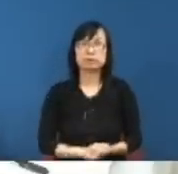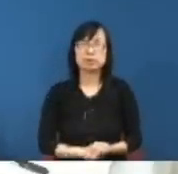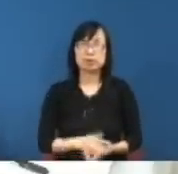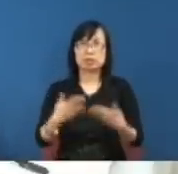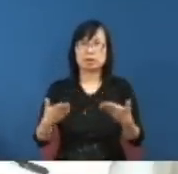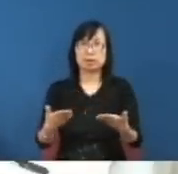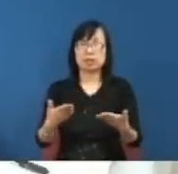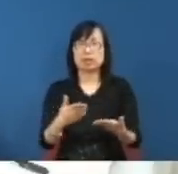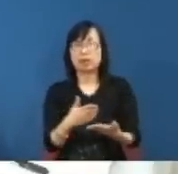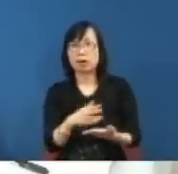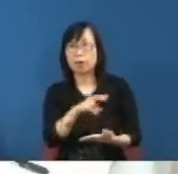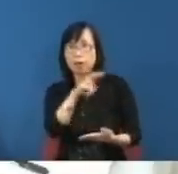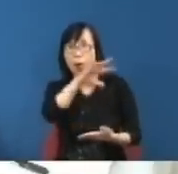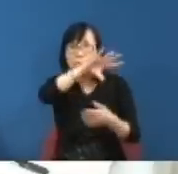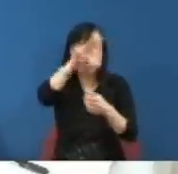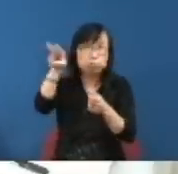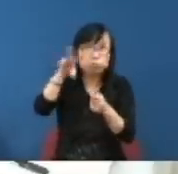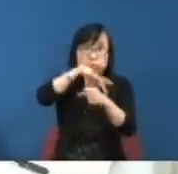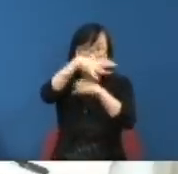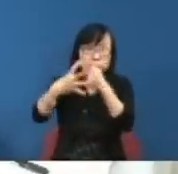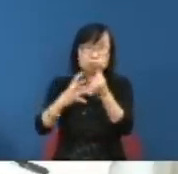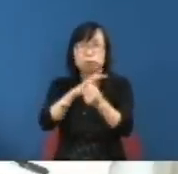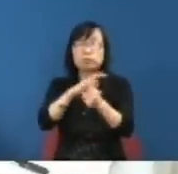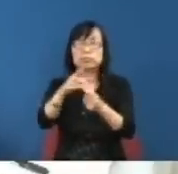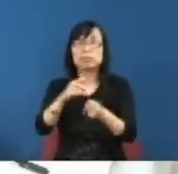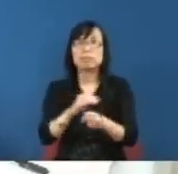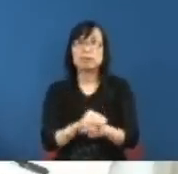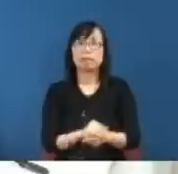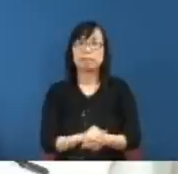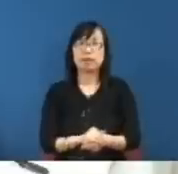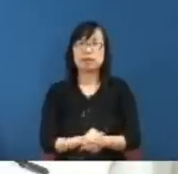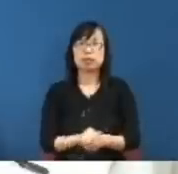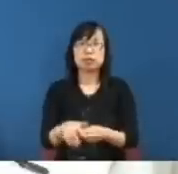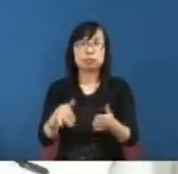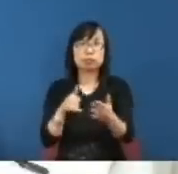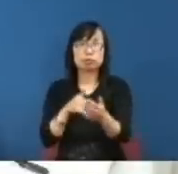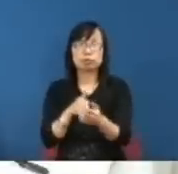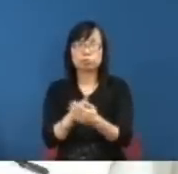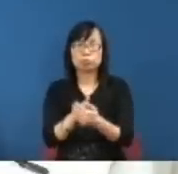堵喺全球嘅反美力量咧，咁佢亦都係要對付